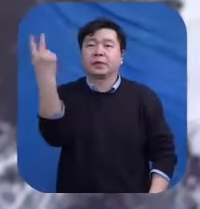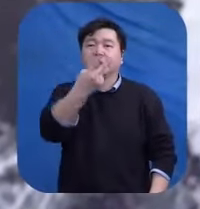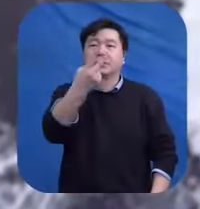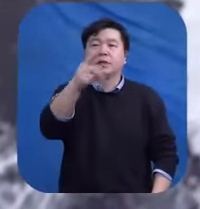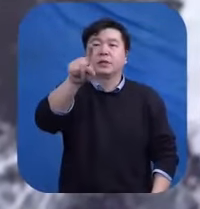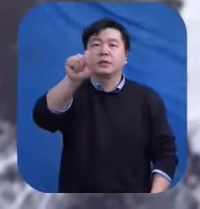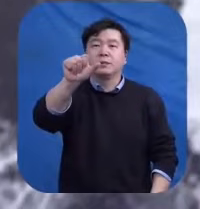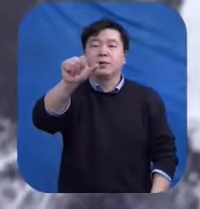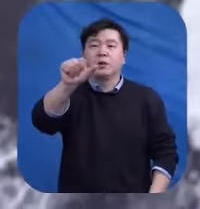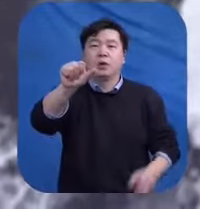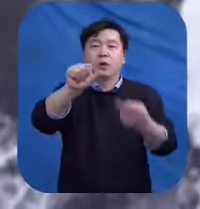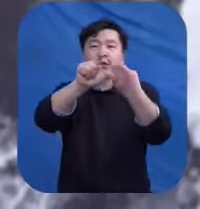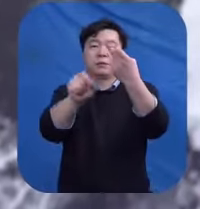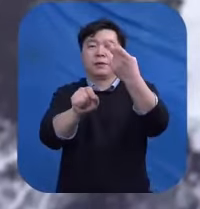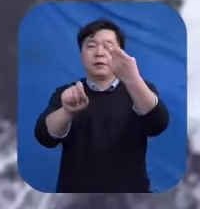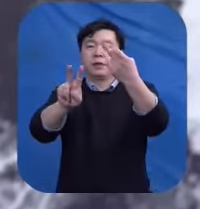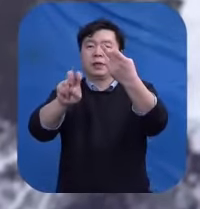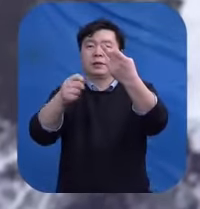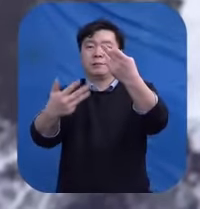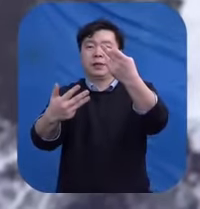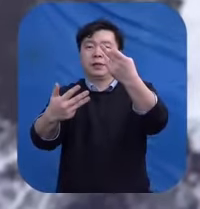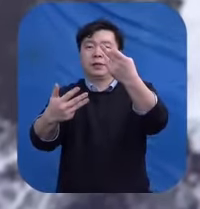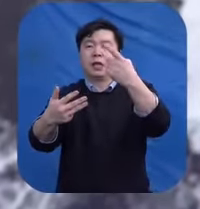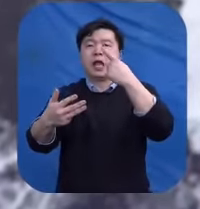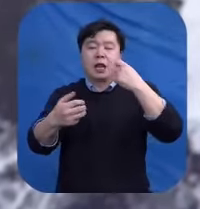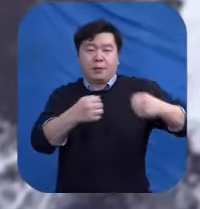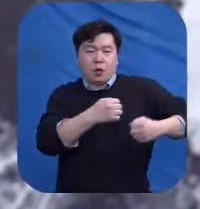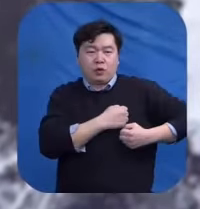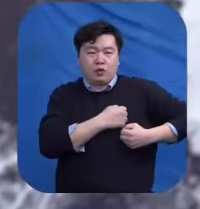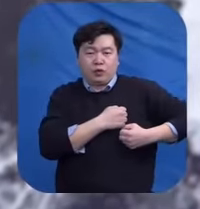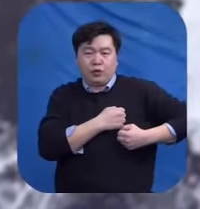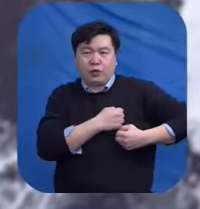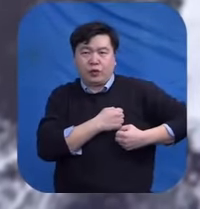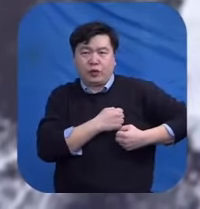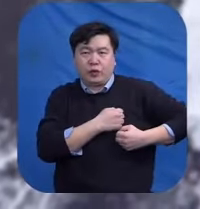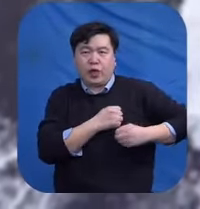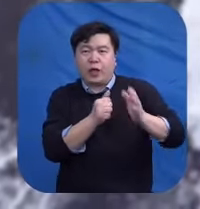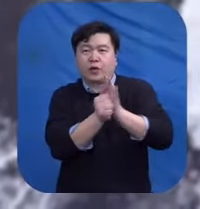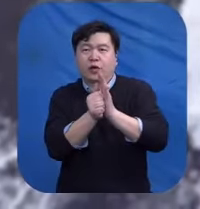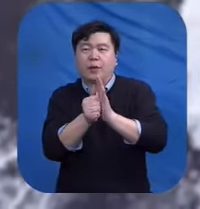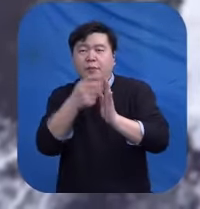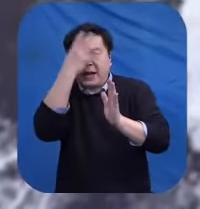2015년 12월 28일 일본군 위안부 한일합의가 있었습니다.